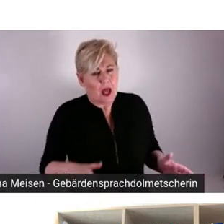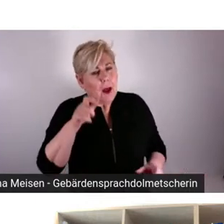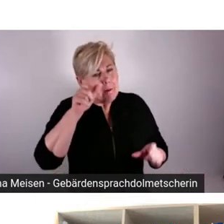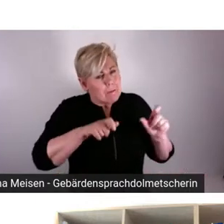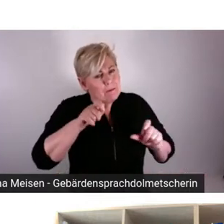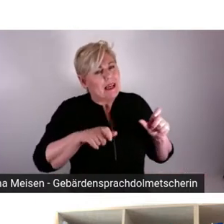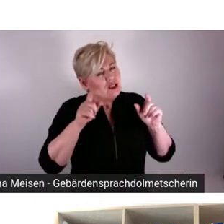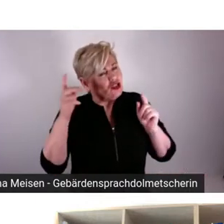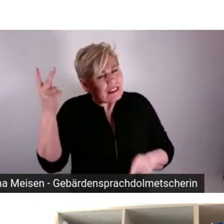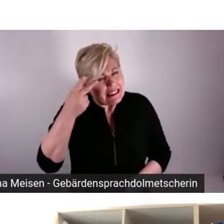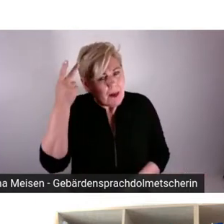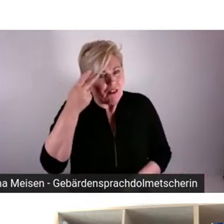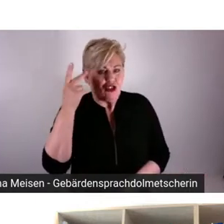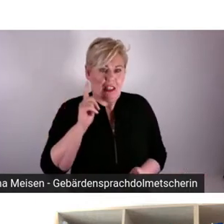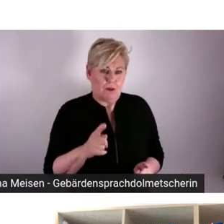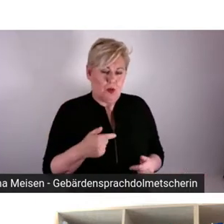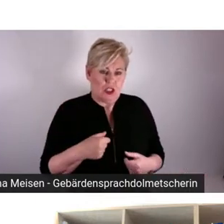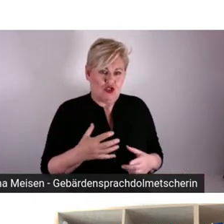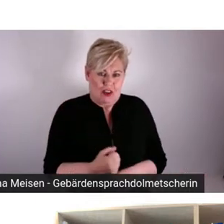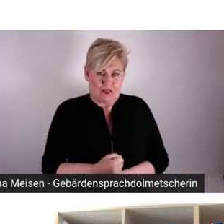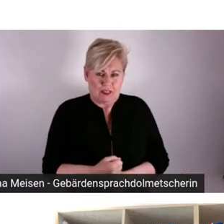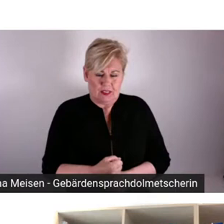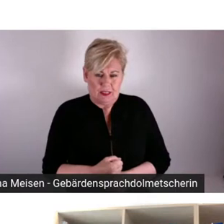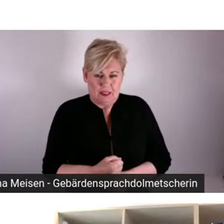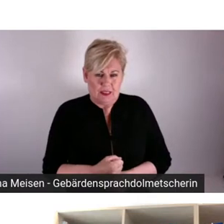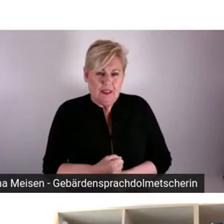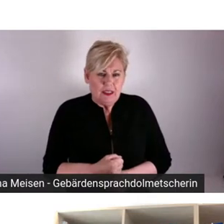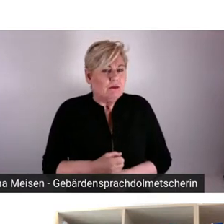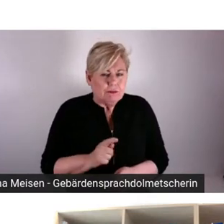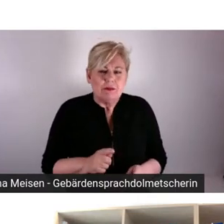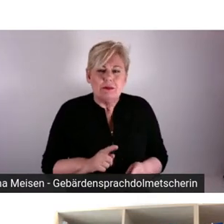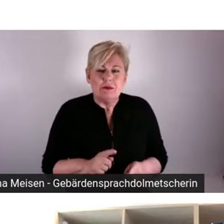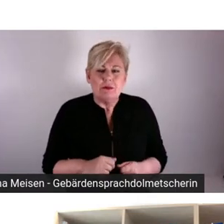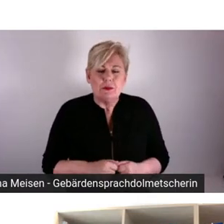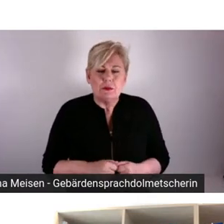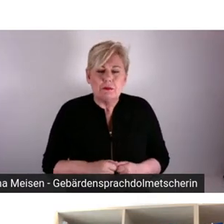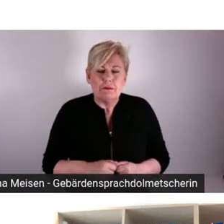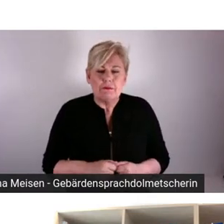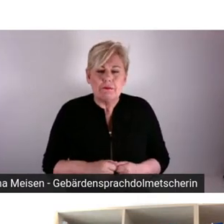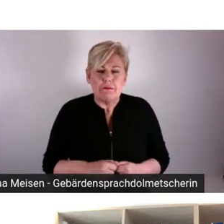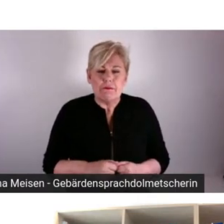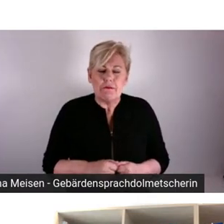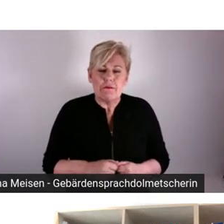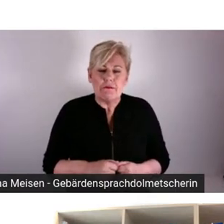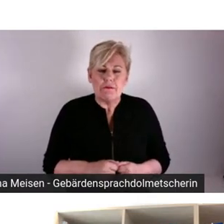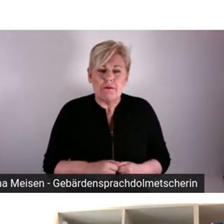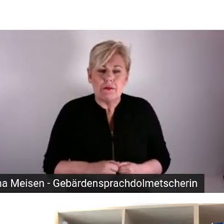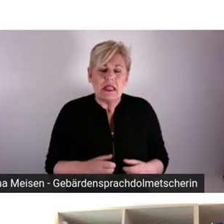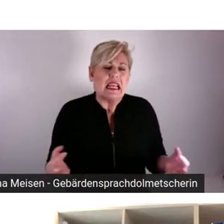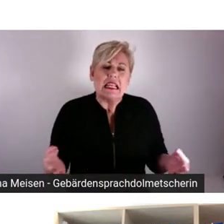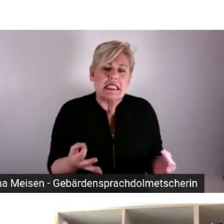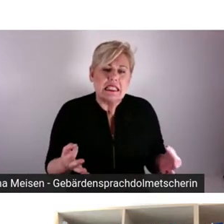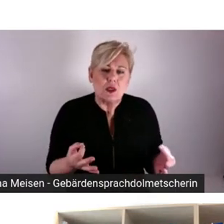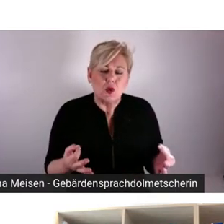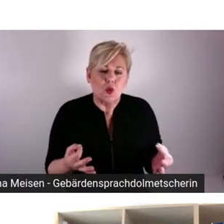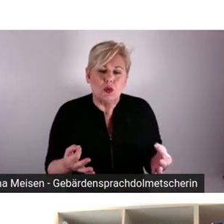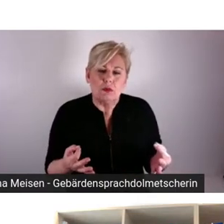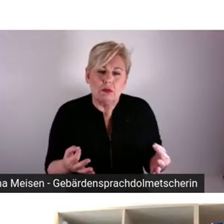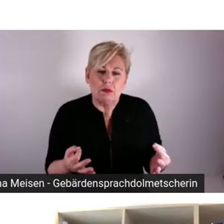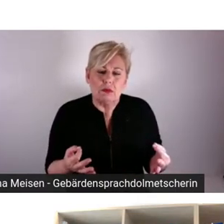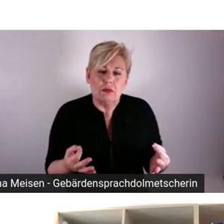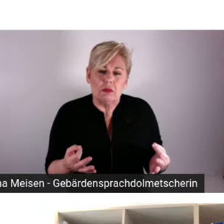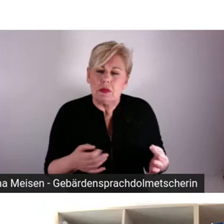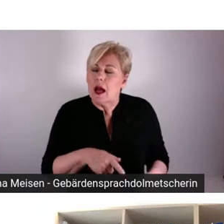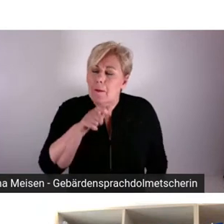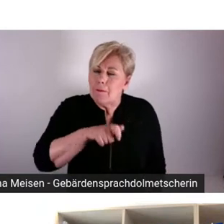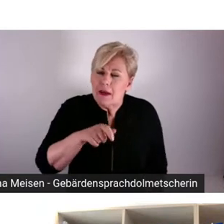sein, sich zu versorgen. Und deswegen hat das nichts mit Ernstnehmen zu tun, sondern das hat was damit zu tun, dass Menschen wirklich